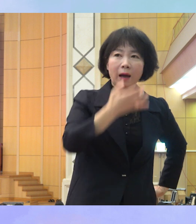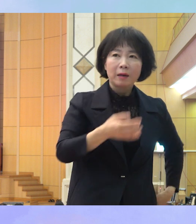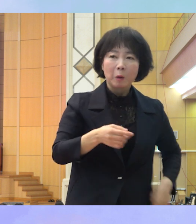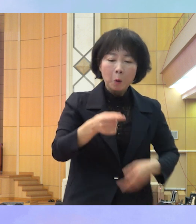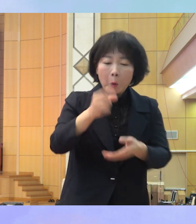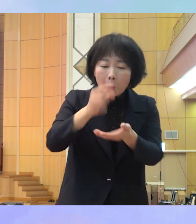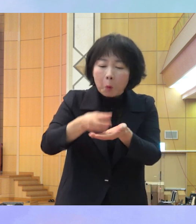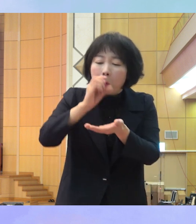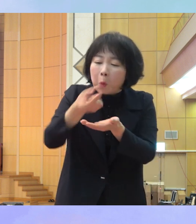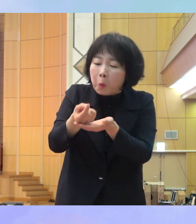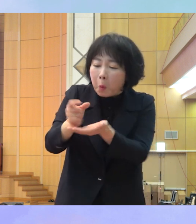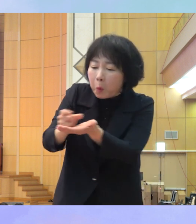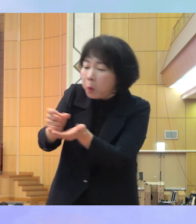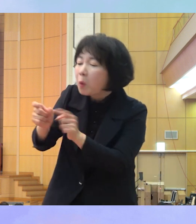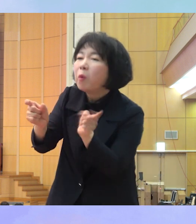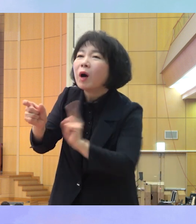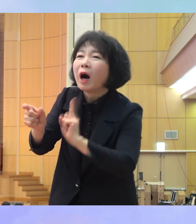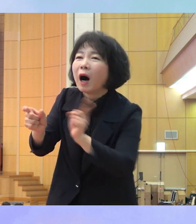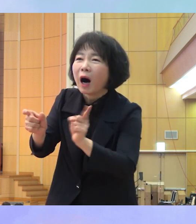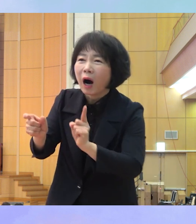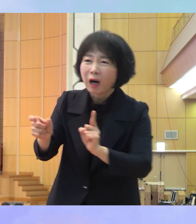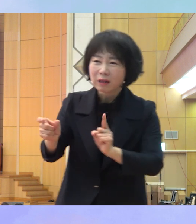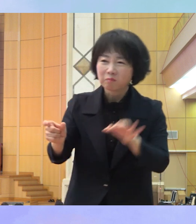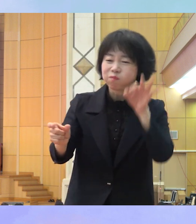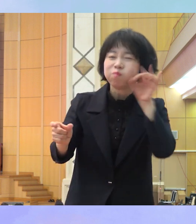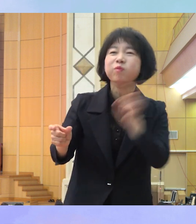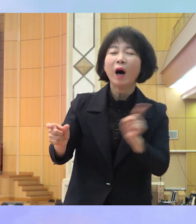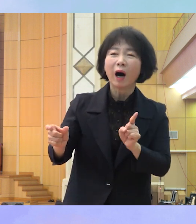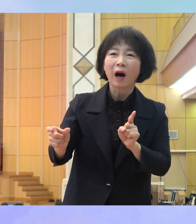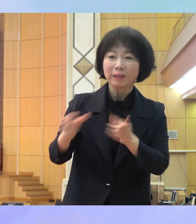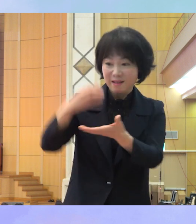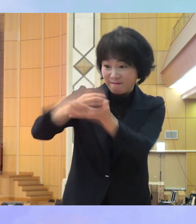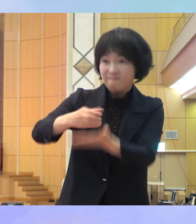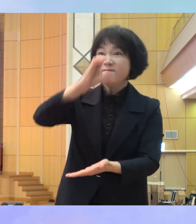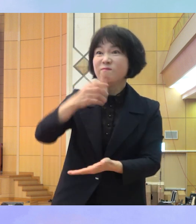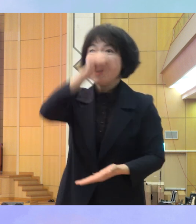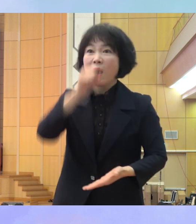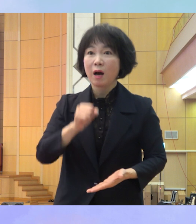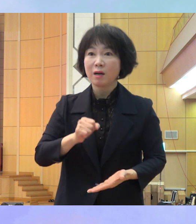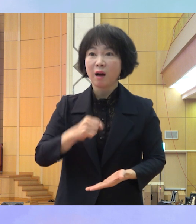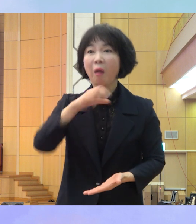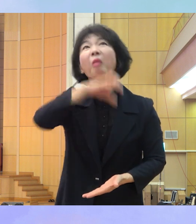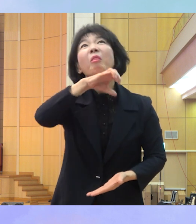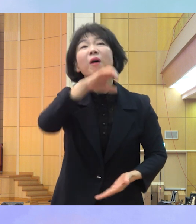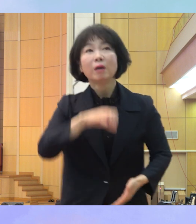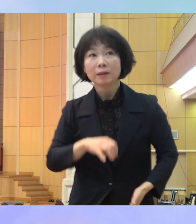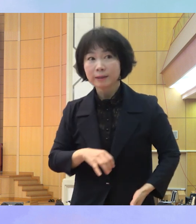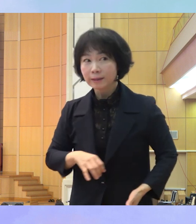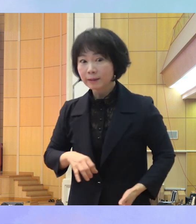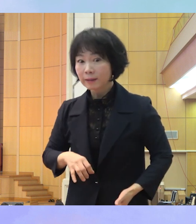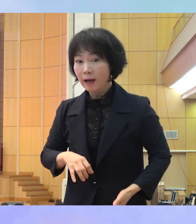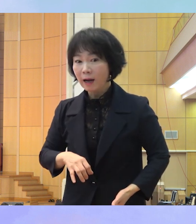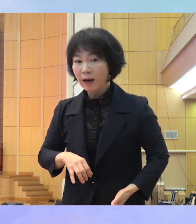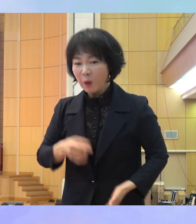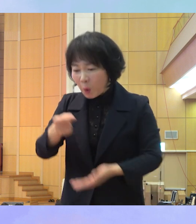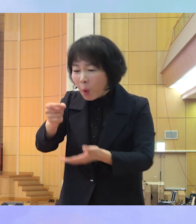하나, 그리고 또 포도주도 지금 요게 뭐냐, 요게